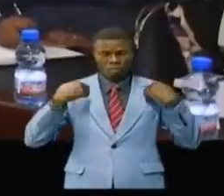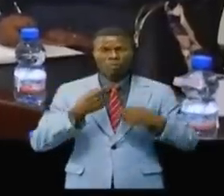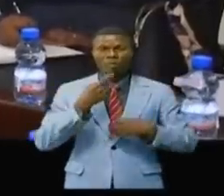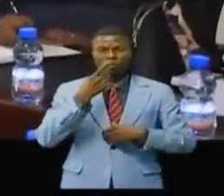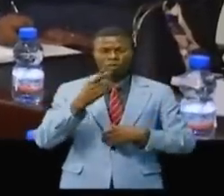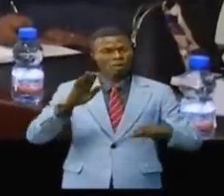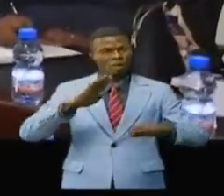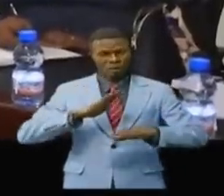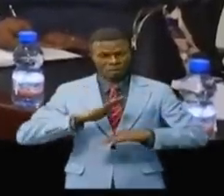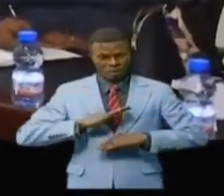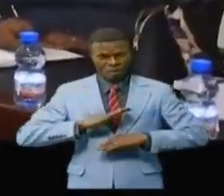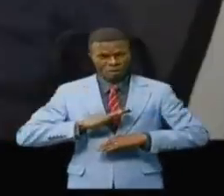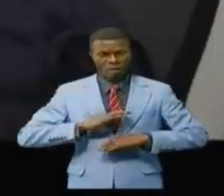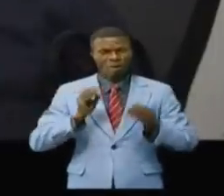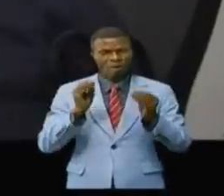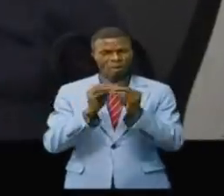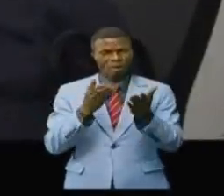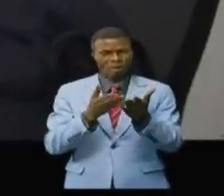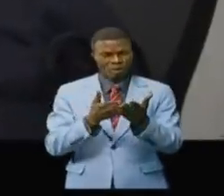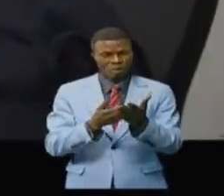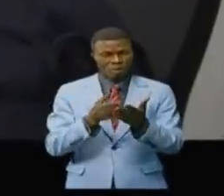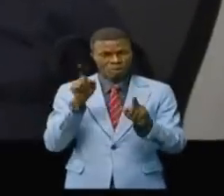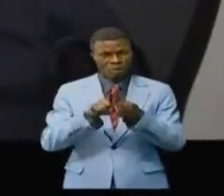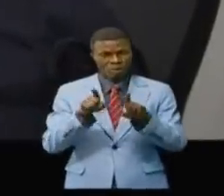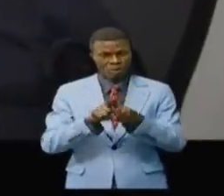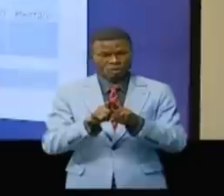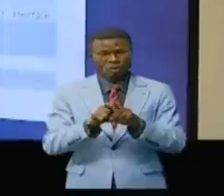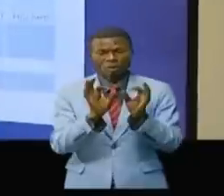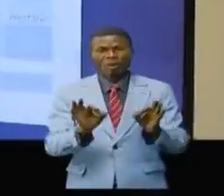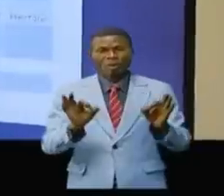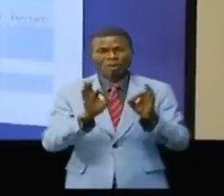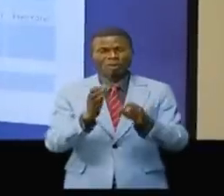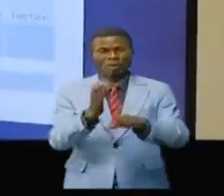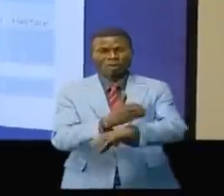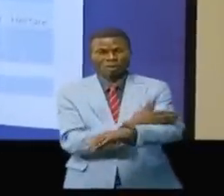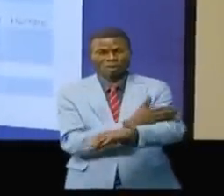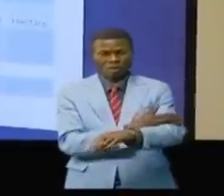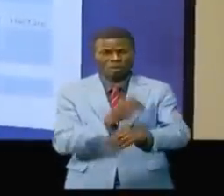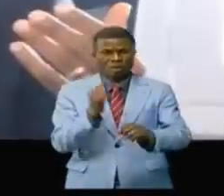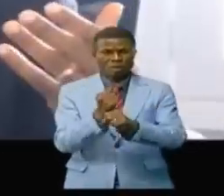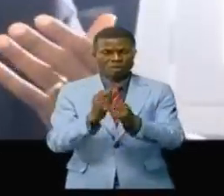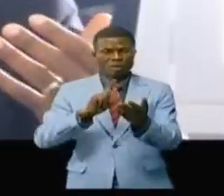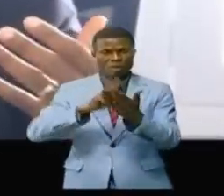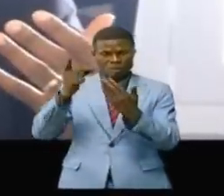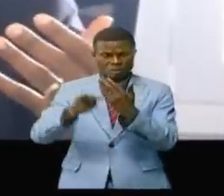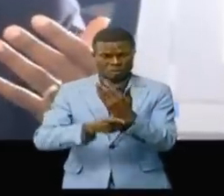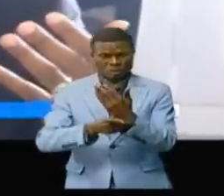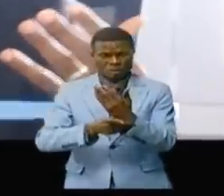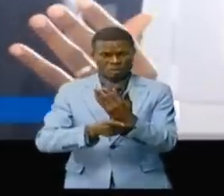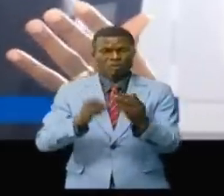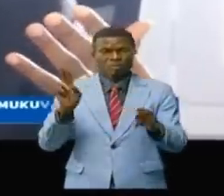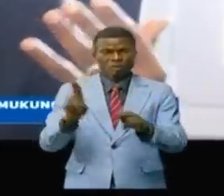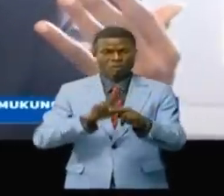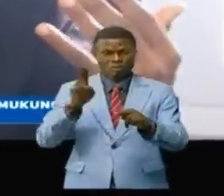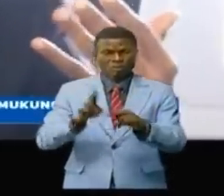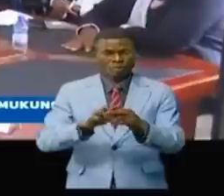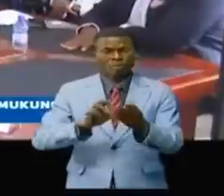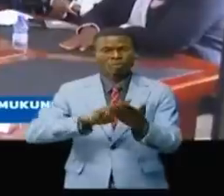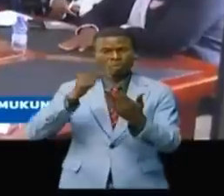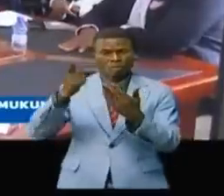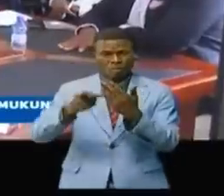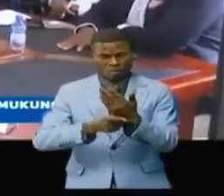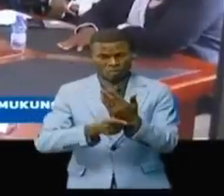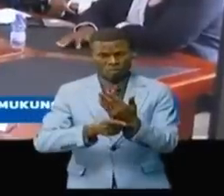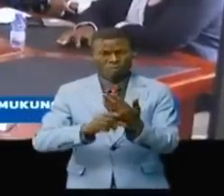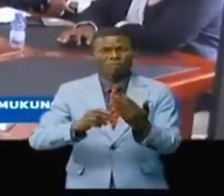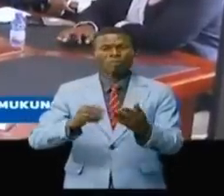très satisfaites de cette rencontre, considérée comme incitatrice à l'accélération du processus de lancement et d'exécution des projets